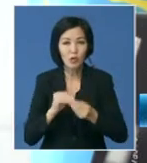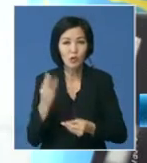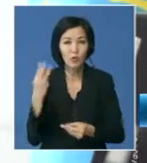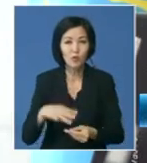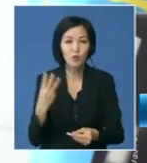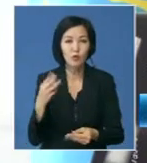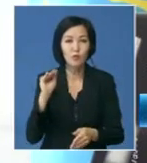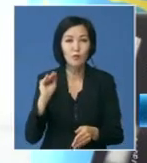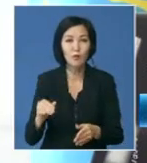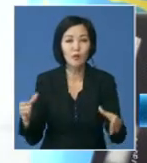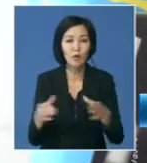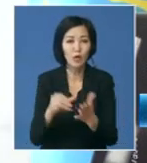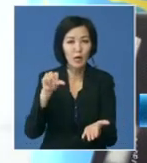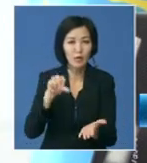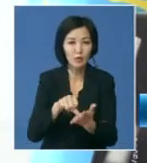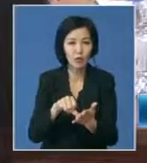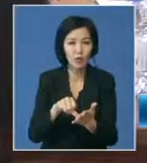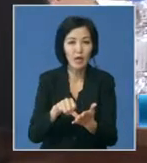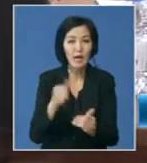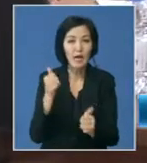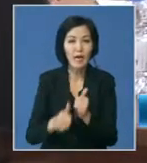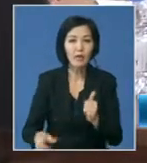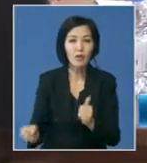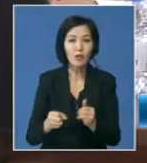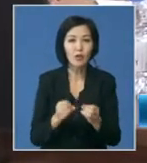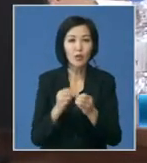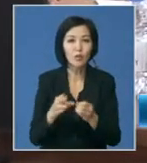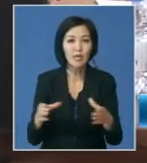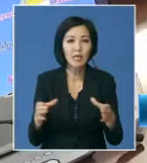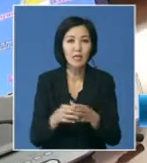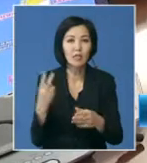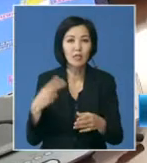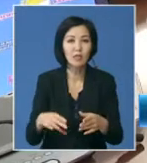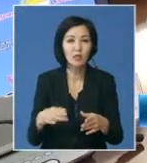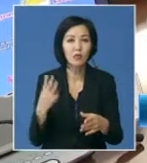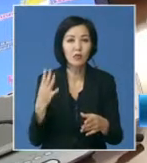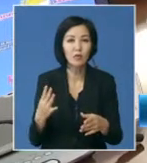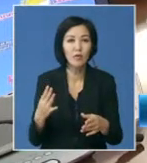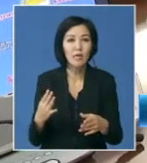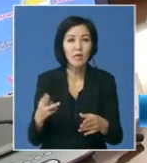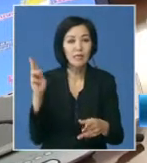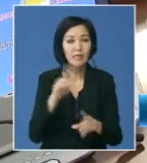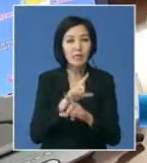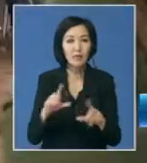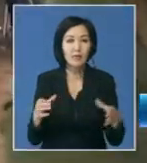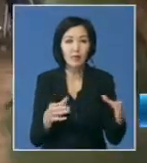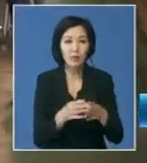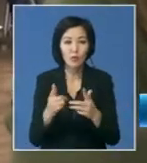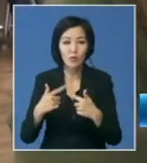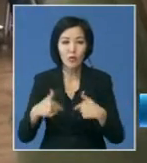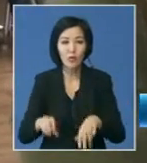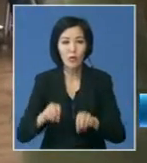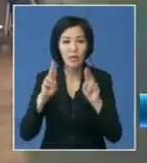мыңнан астам адам одаққа мүше. Сонымен қатар әр ауданда 12 комитет, 24 мектеп аралық ұйым құрылған. Кәсіподақ қызметінің басты мақсаты